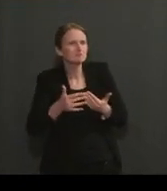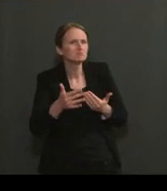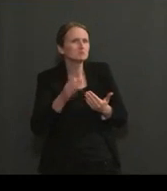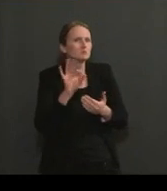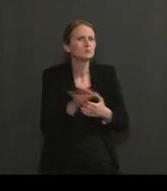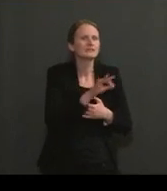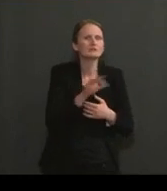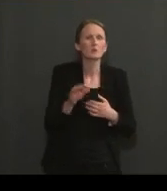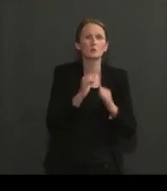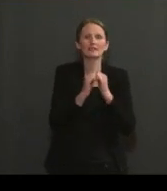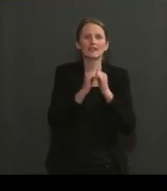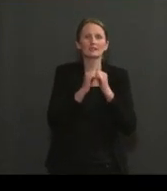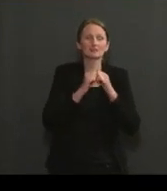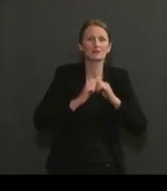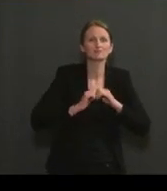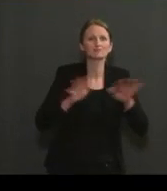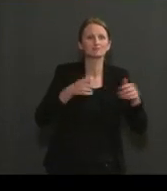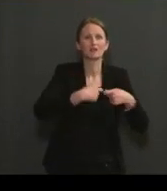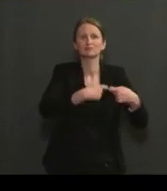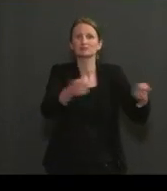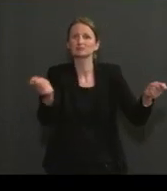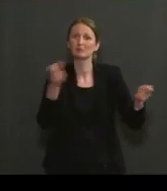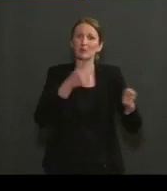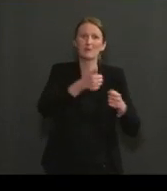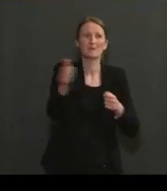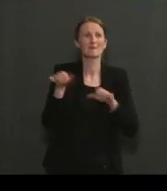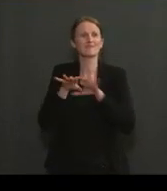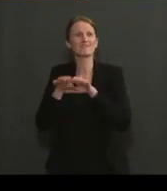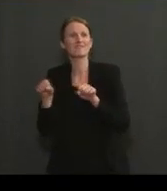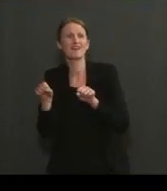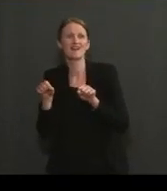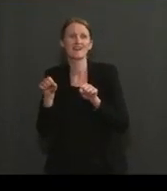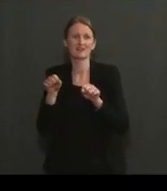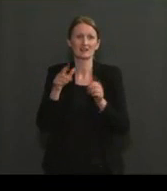proche qui soient des autotests qui soient effectivement conformes et reconnus.